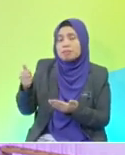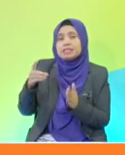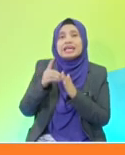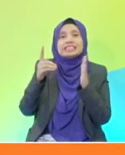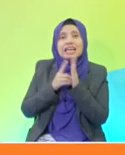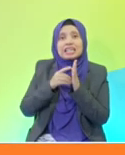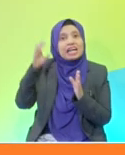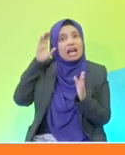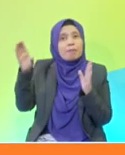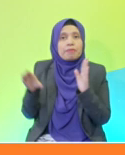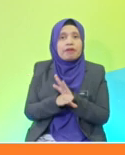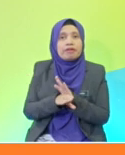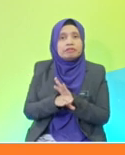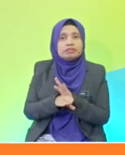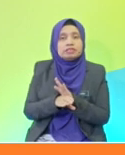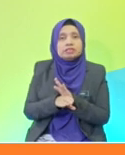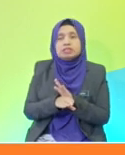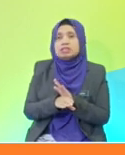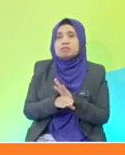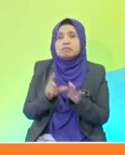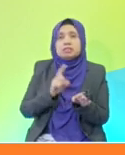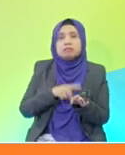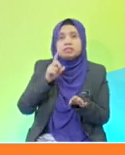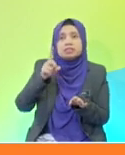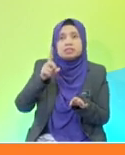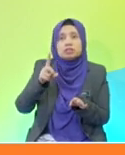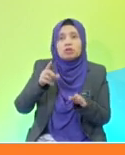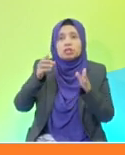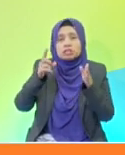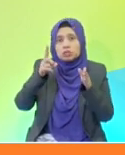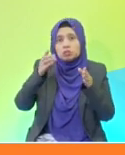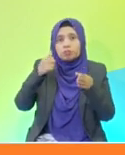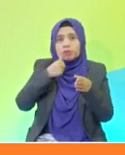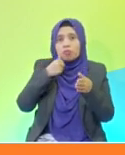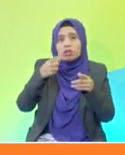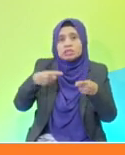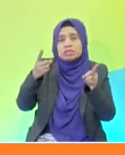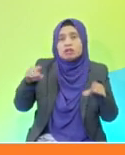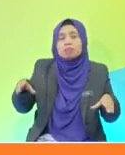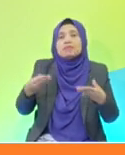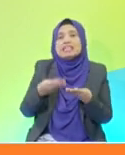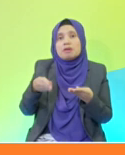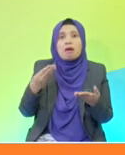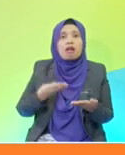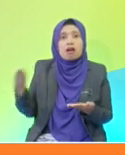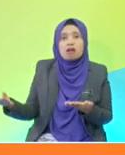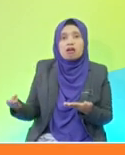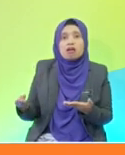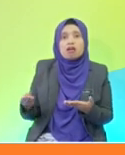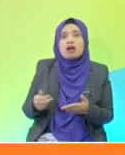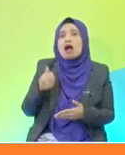atau terlihat Berdasarkan gambar di mana isu rumah sedang membuat proses pembelian lah oke alat